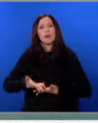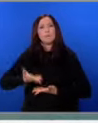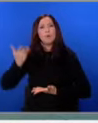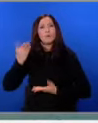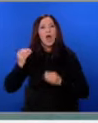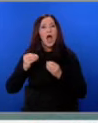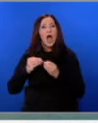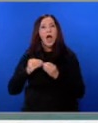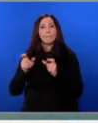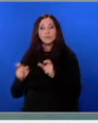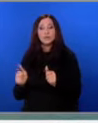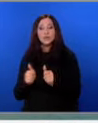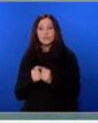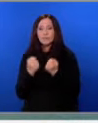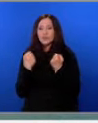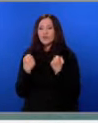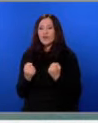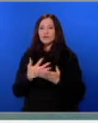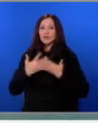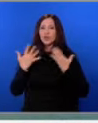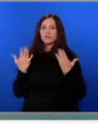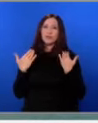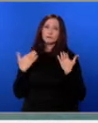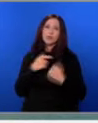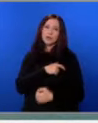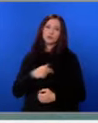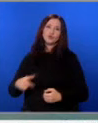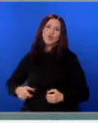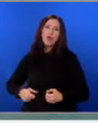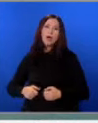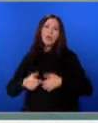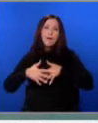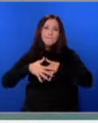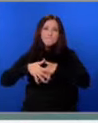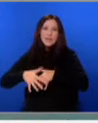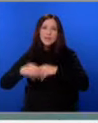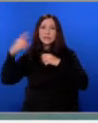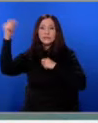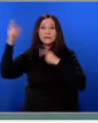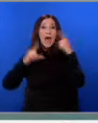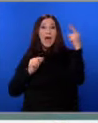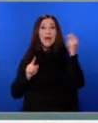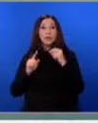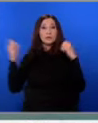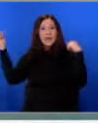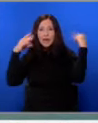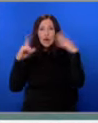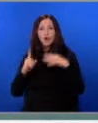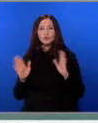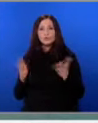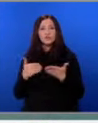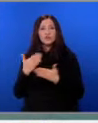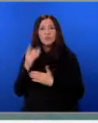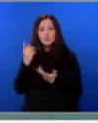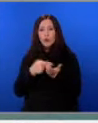априлци, а и да се преживеят тържествената атмосфера на националния митинг Заря, който започва след броени минути и който българската